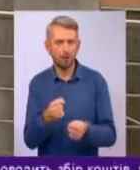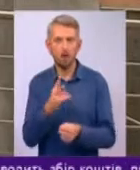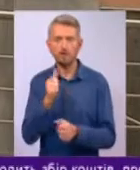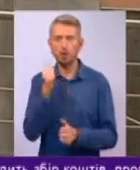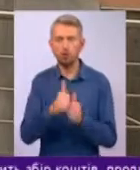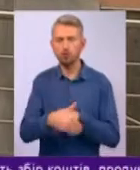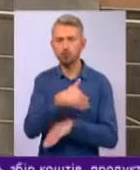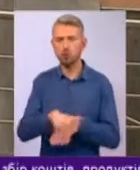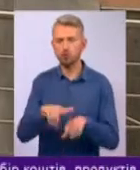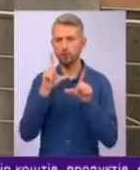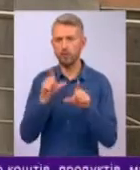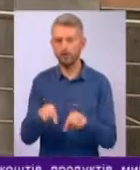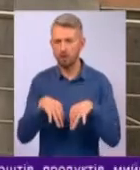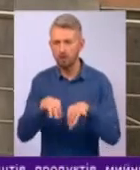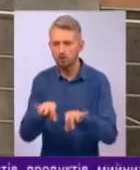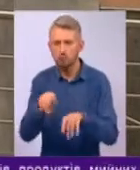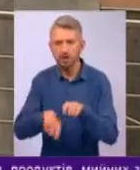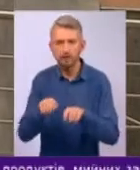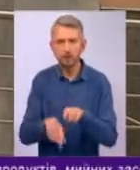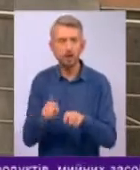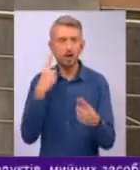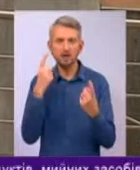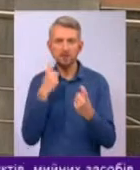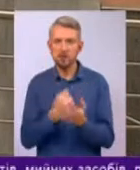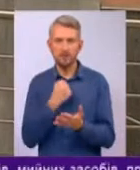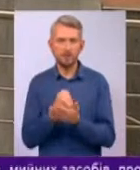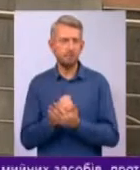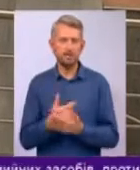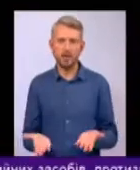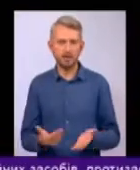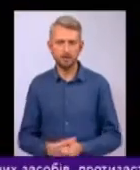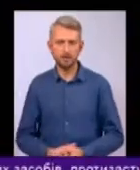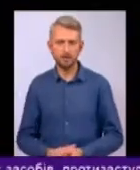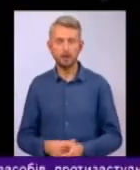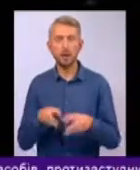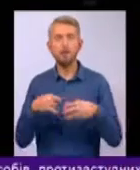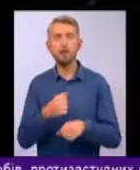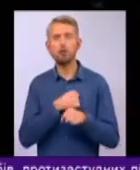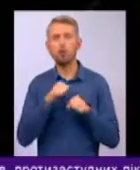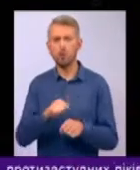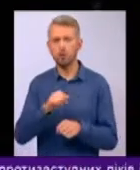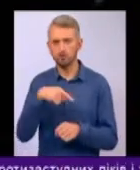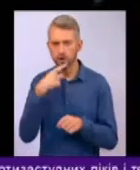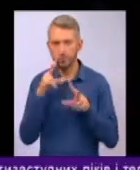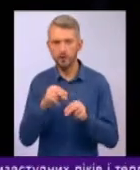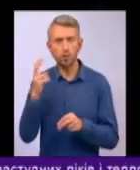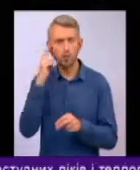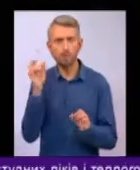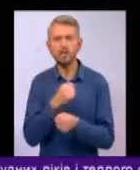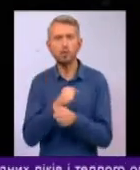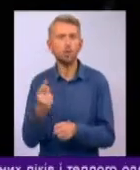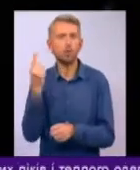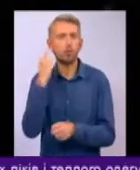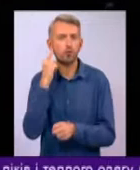кожну адресу виїжджали з перевіркою, однак інформація не підтвердилася. У Міноборони запевняють, що у Києві неможливо